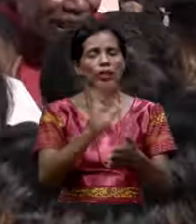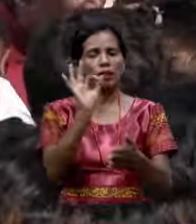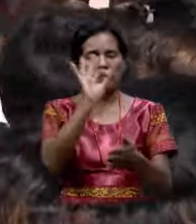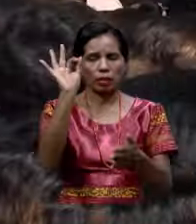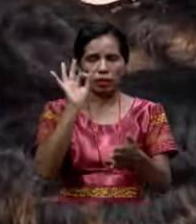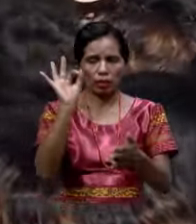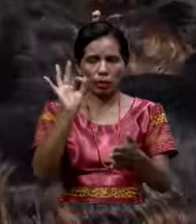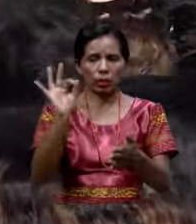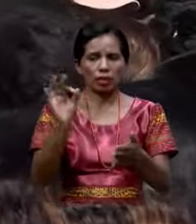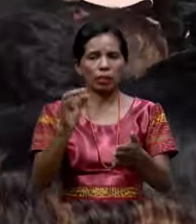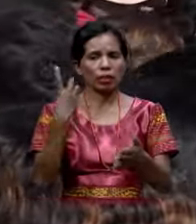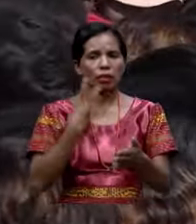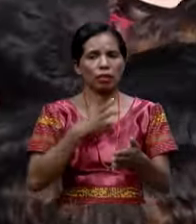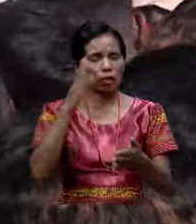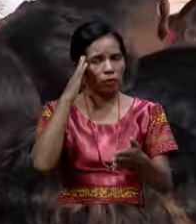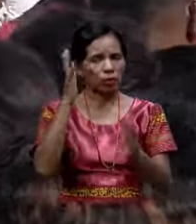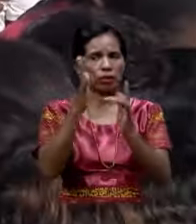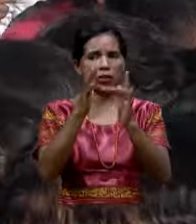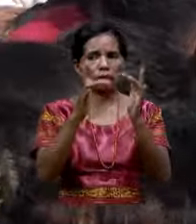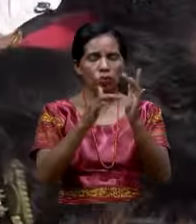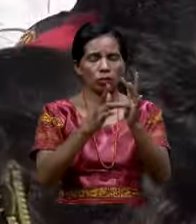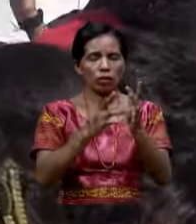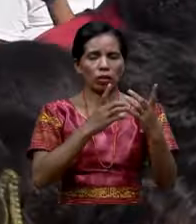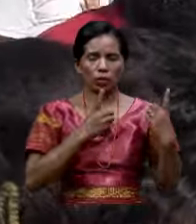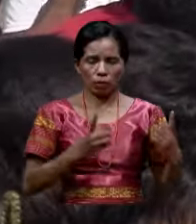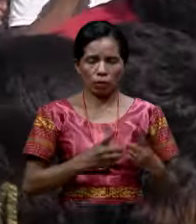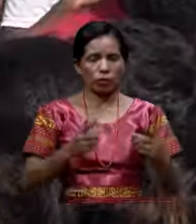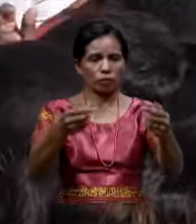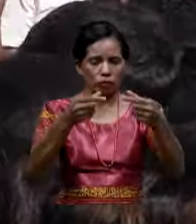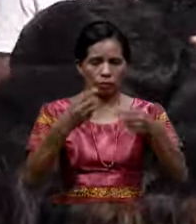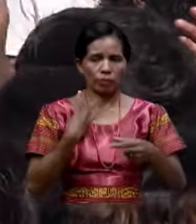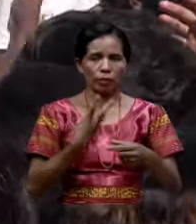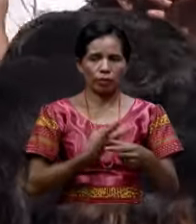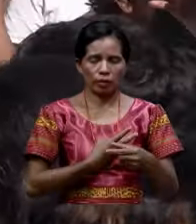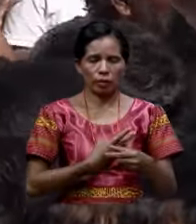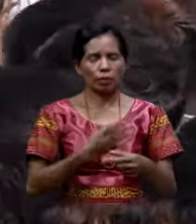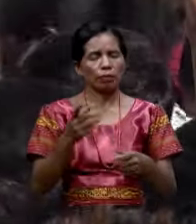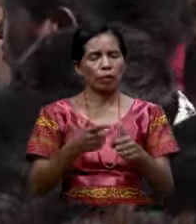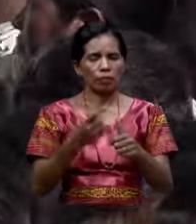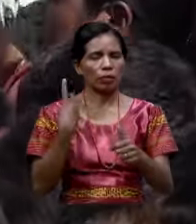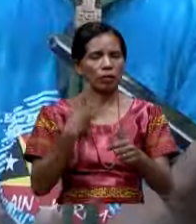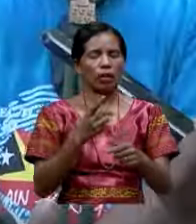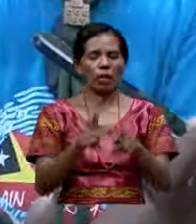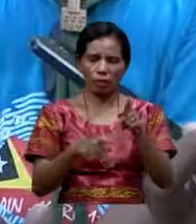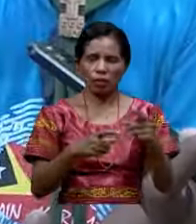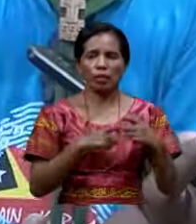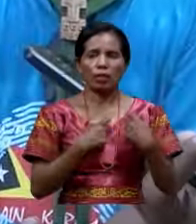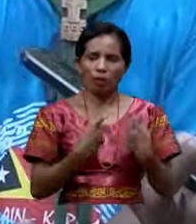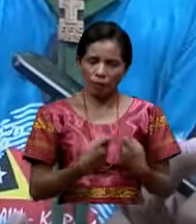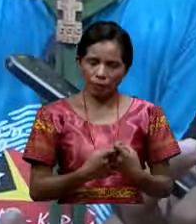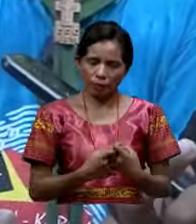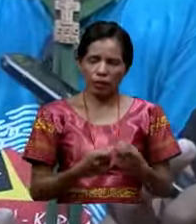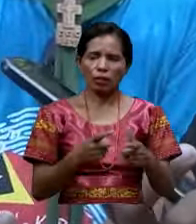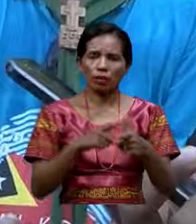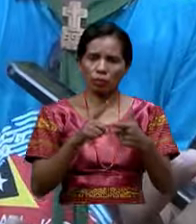kona ba jis ne domin ma ita Oin lilu fofon makita hanoin uruk itania sala e masala nain. No segundo ita